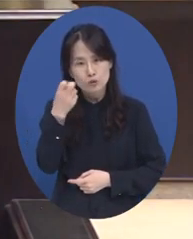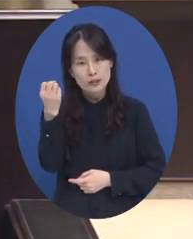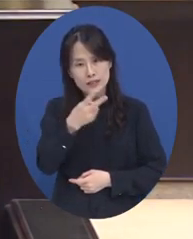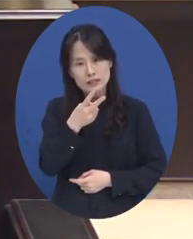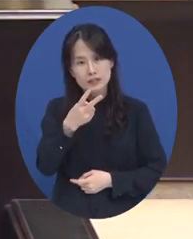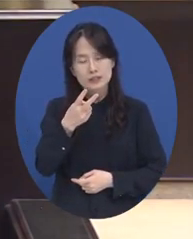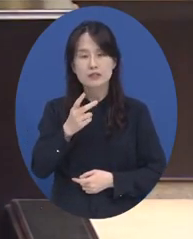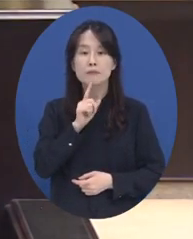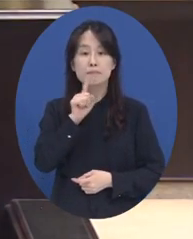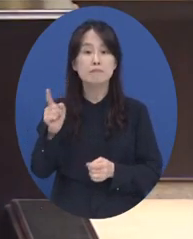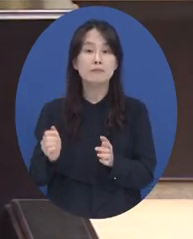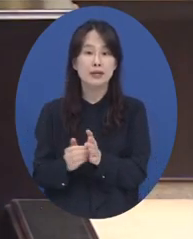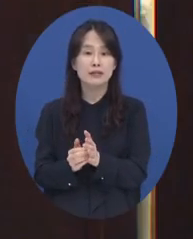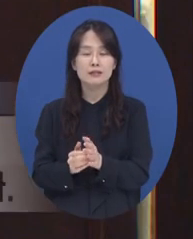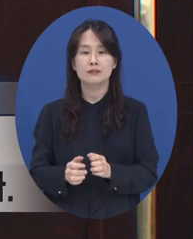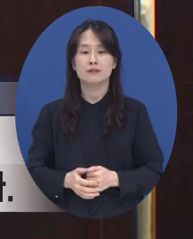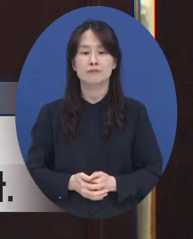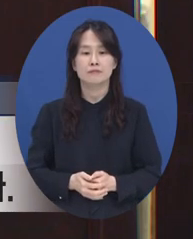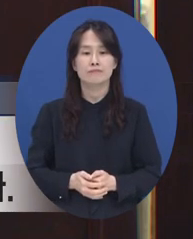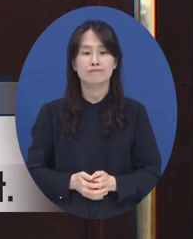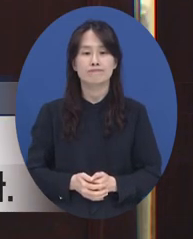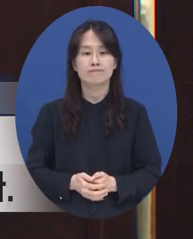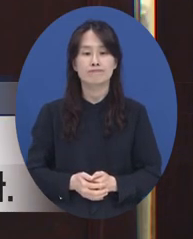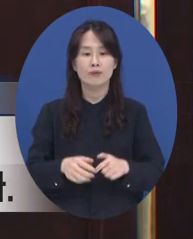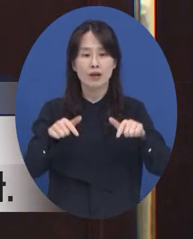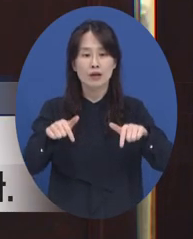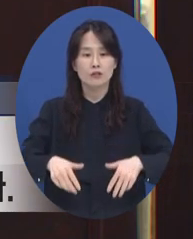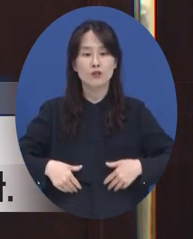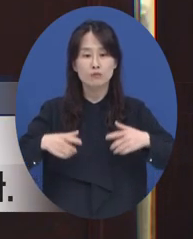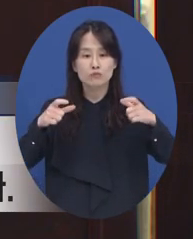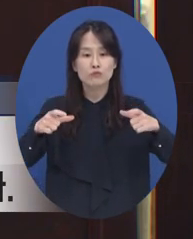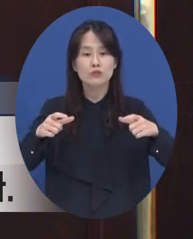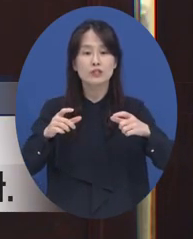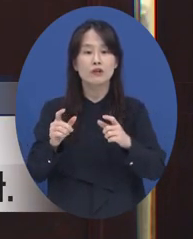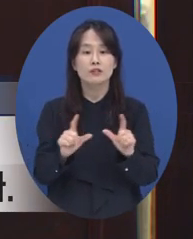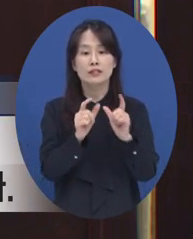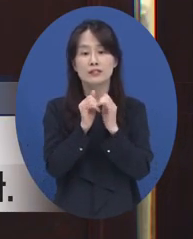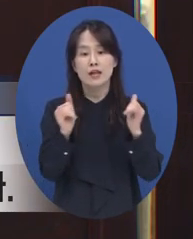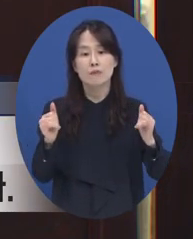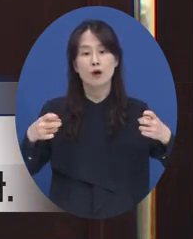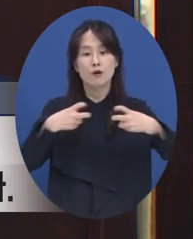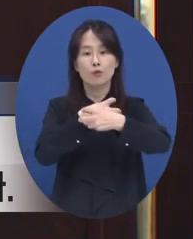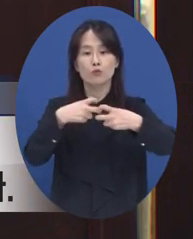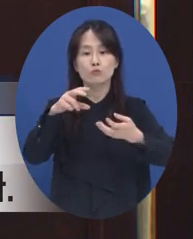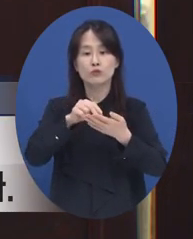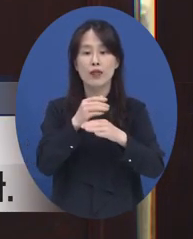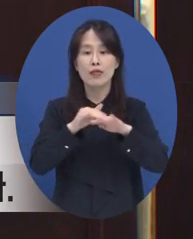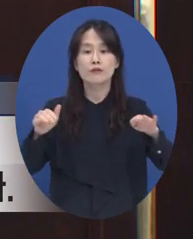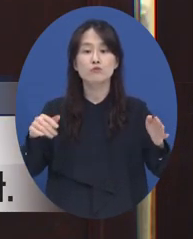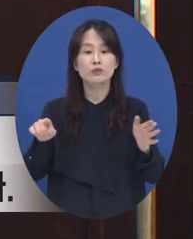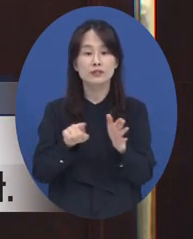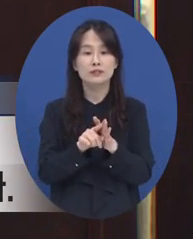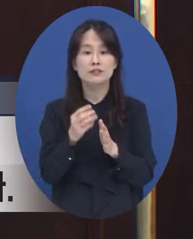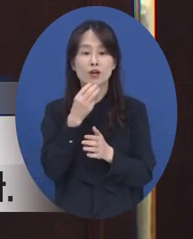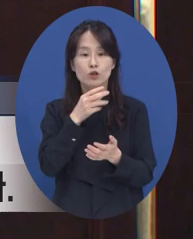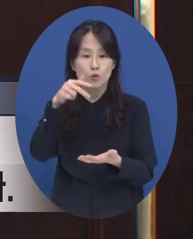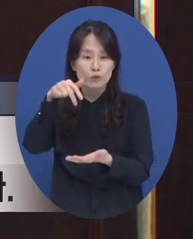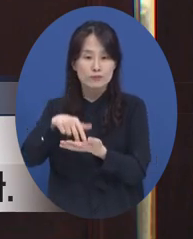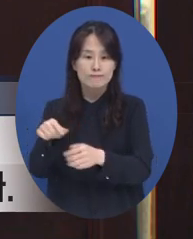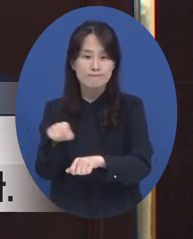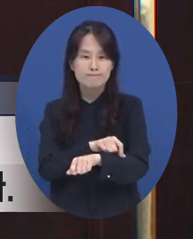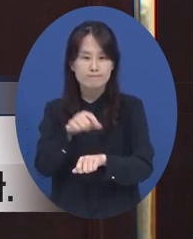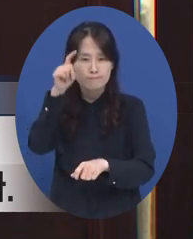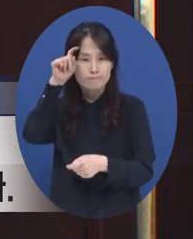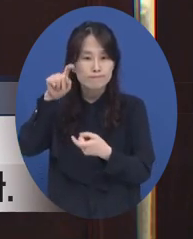발언이 이루어졌고 사람 북군 지역주민과의 강혁 교통문제 해소하기 위해서 경기도